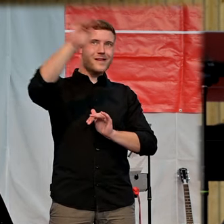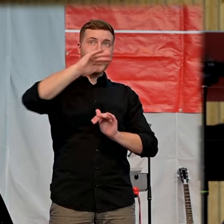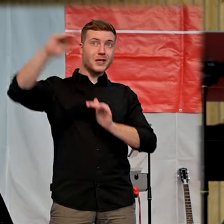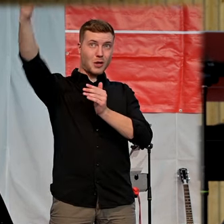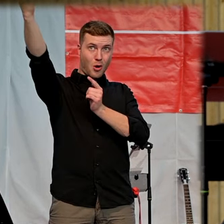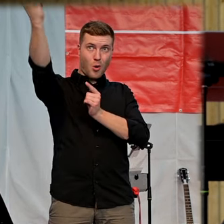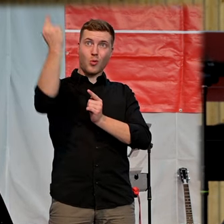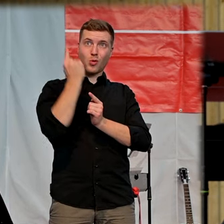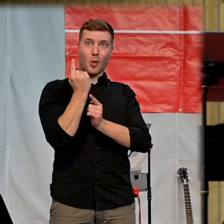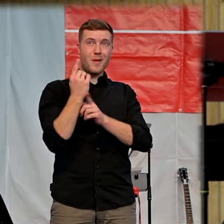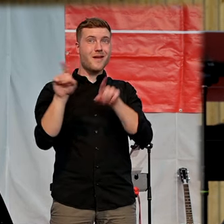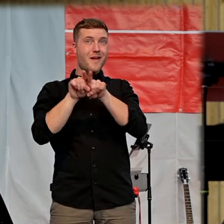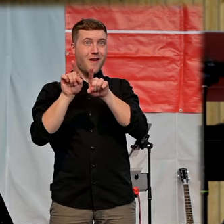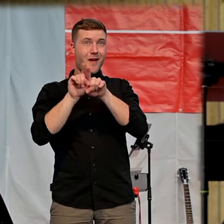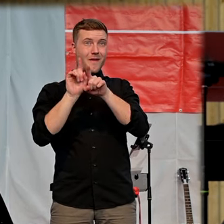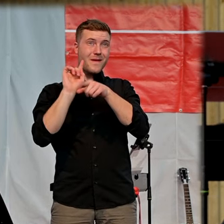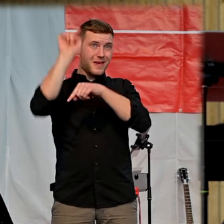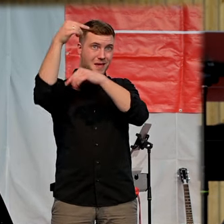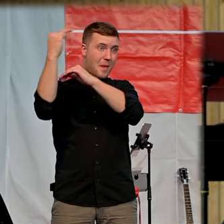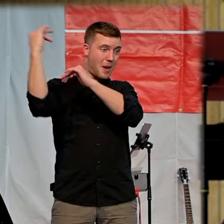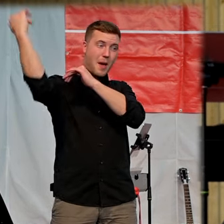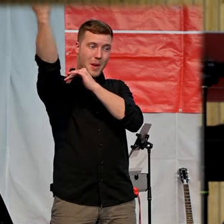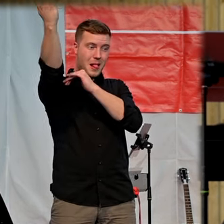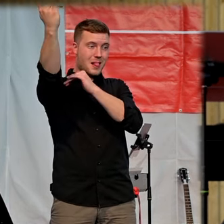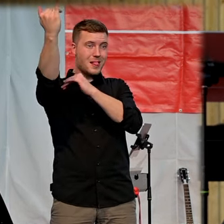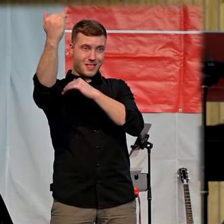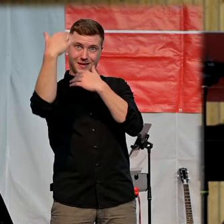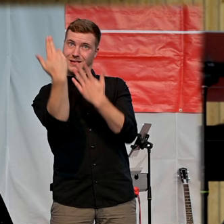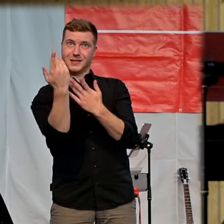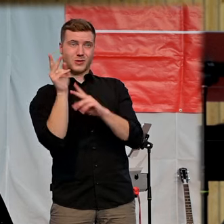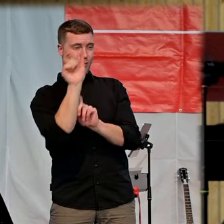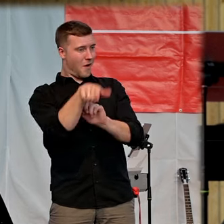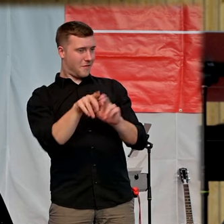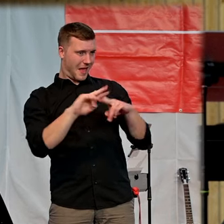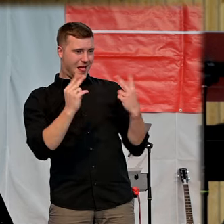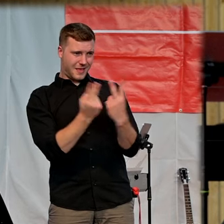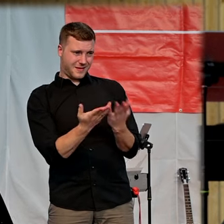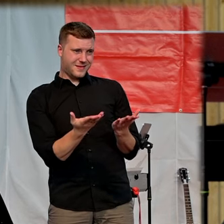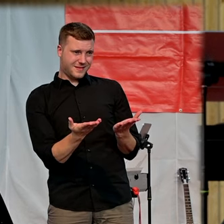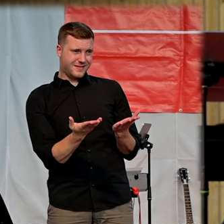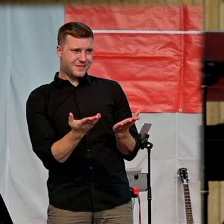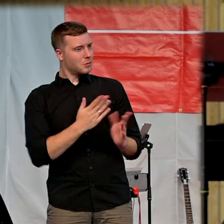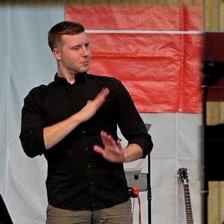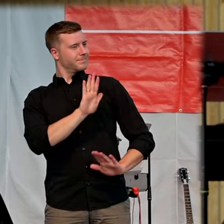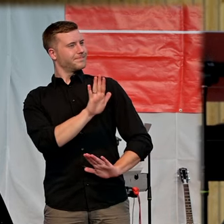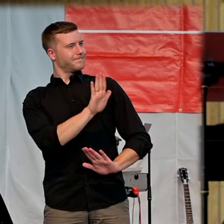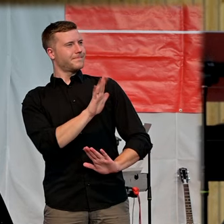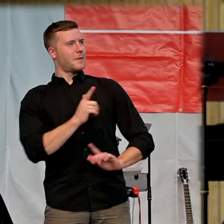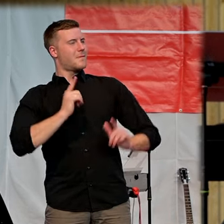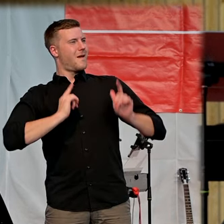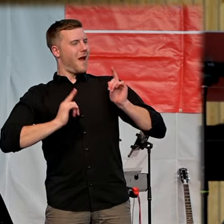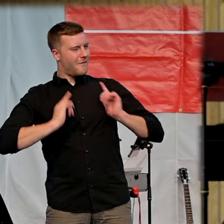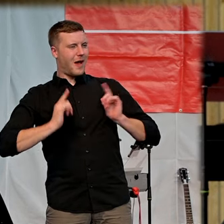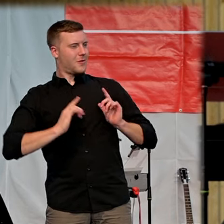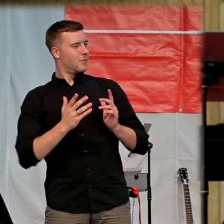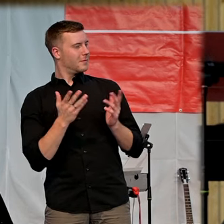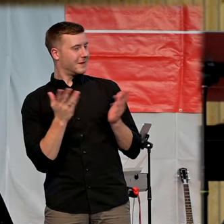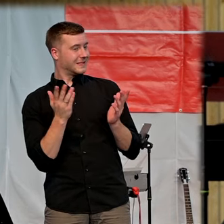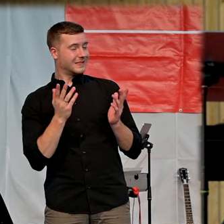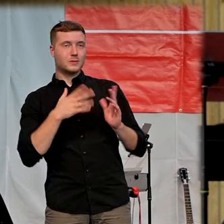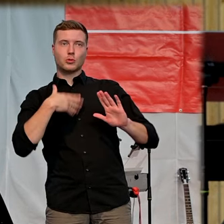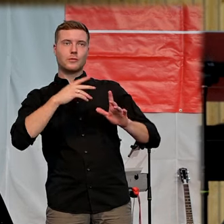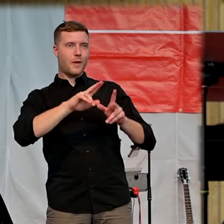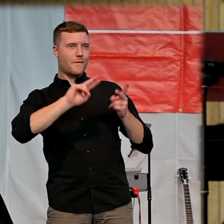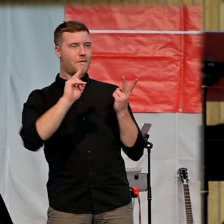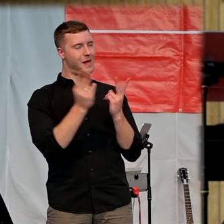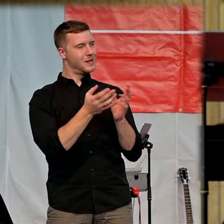Himmel, so auf der Erde? Was erwartest du denn da? Dass es immer schlimmer wird